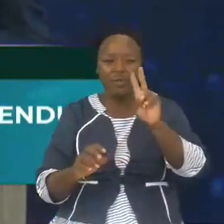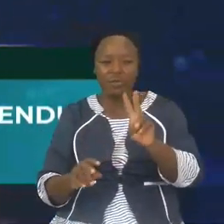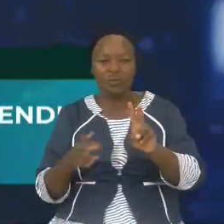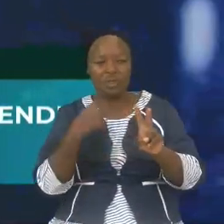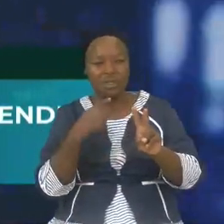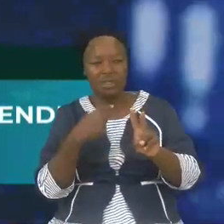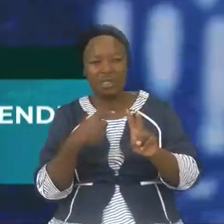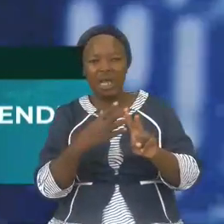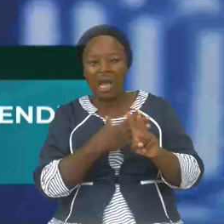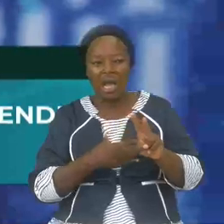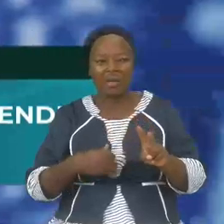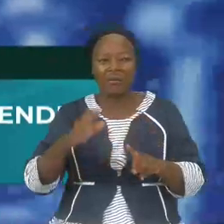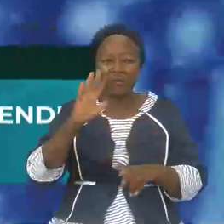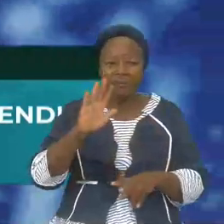2.